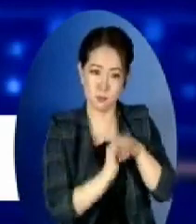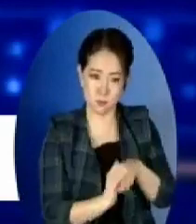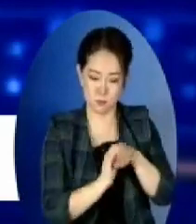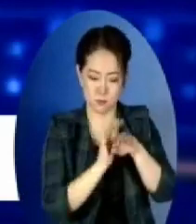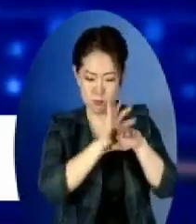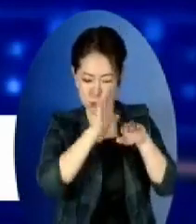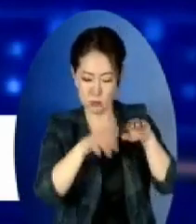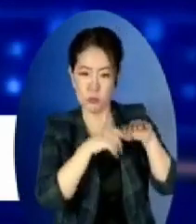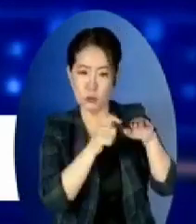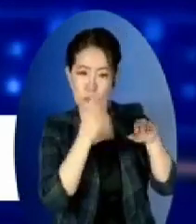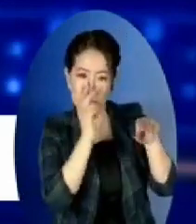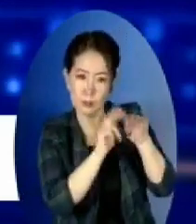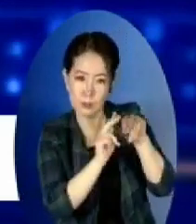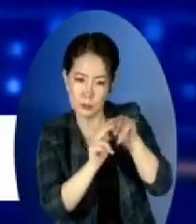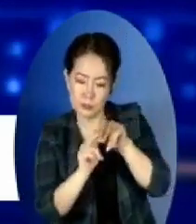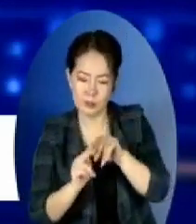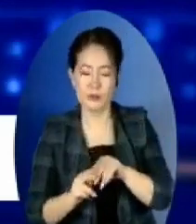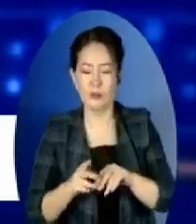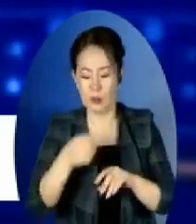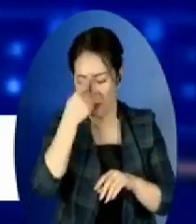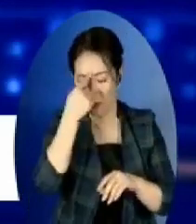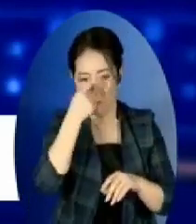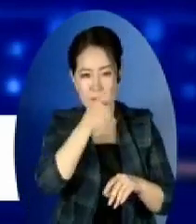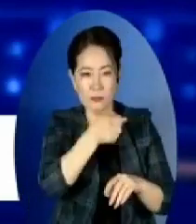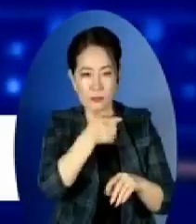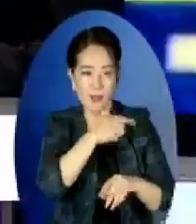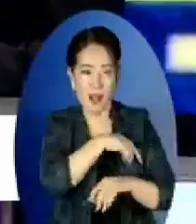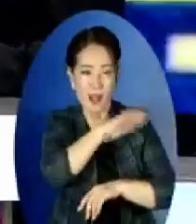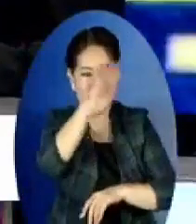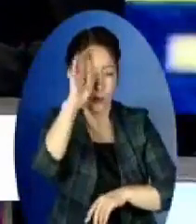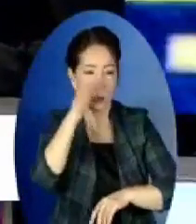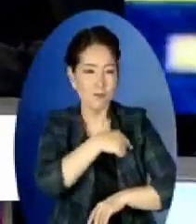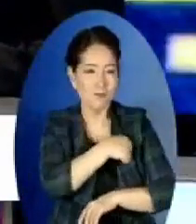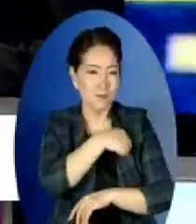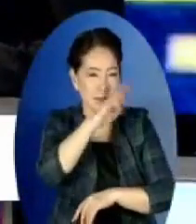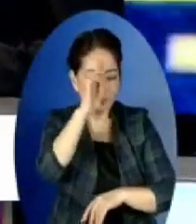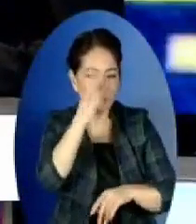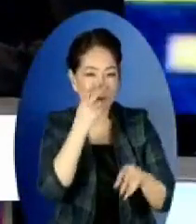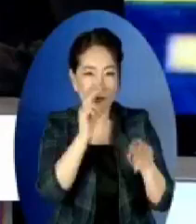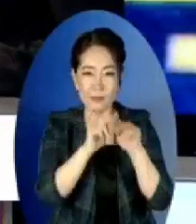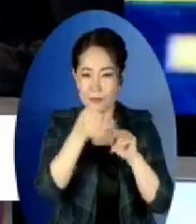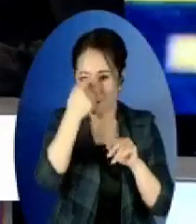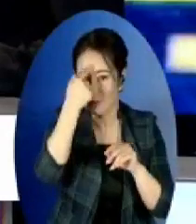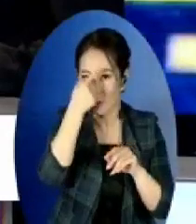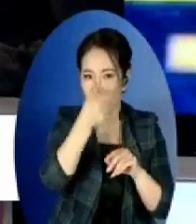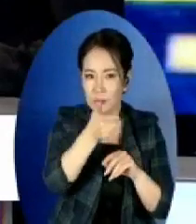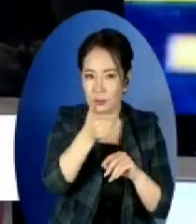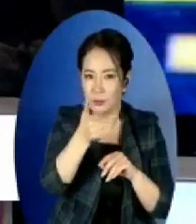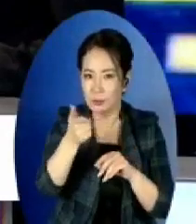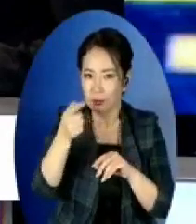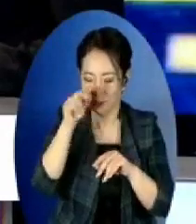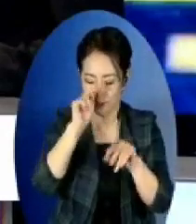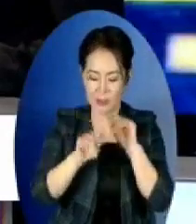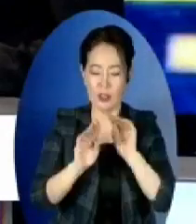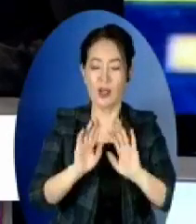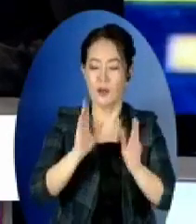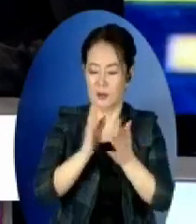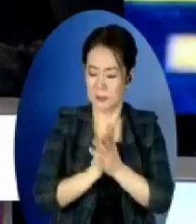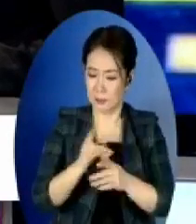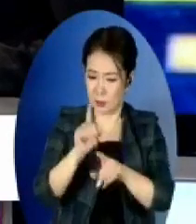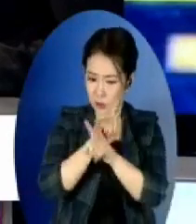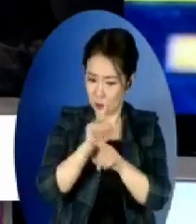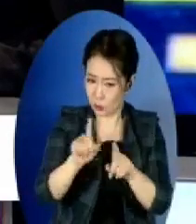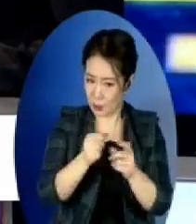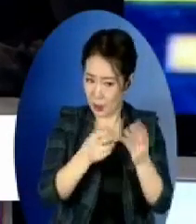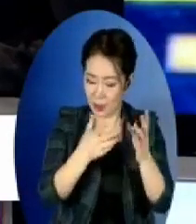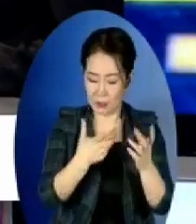бол яг термометр шалах багцаараа шалгаад үзэж байгаа. За ер нь бол яг иймэрхүү зөрчил тогтгдлыг илэрсэн тохиолдолд штаб дээр